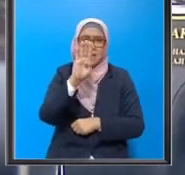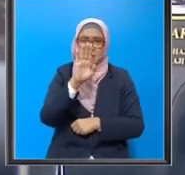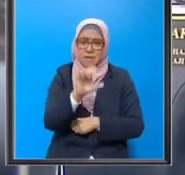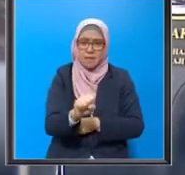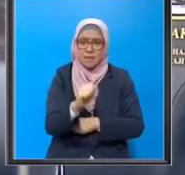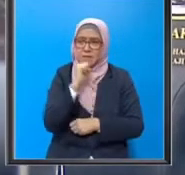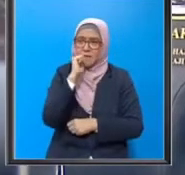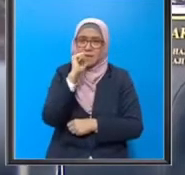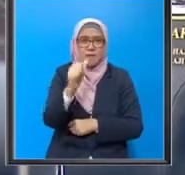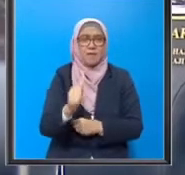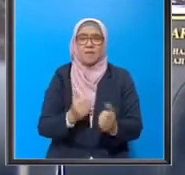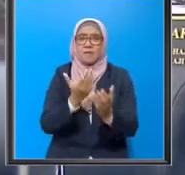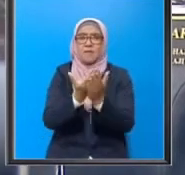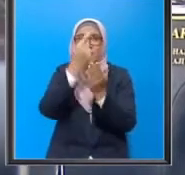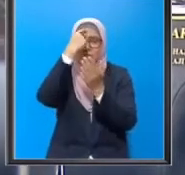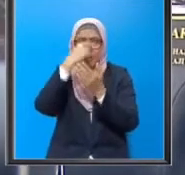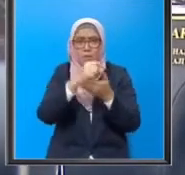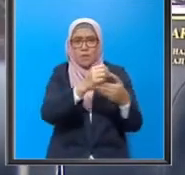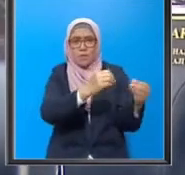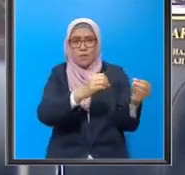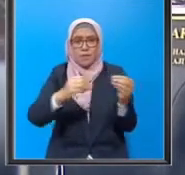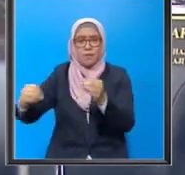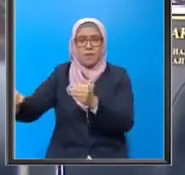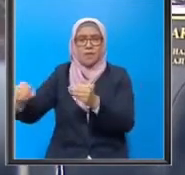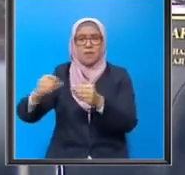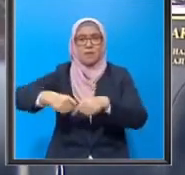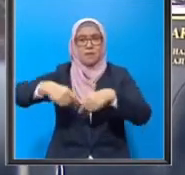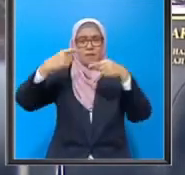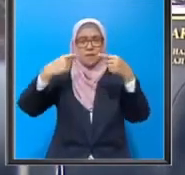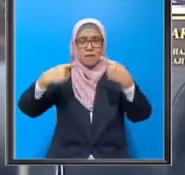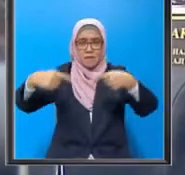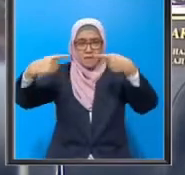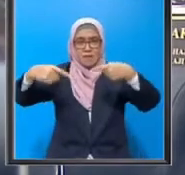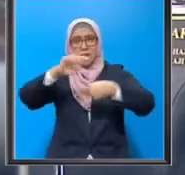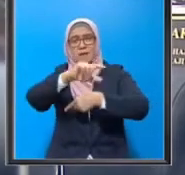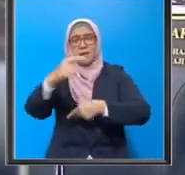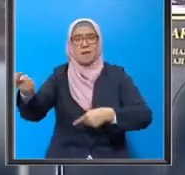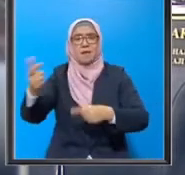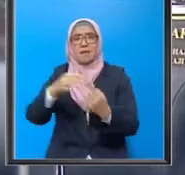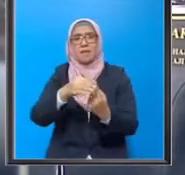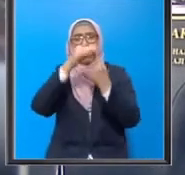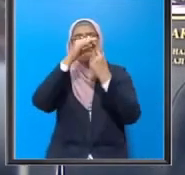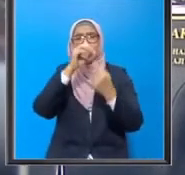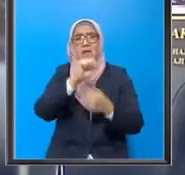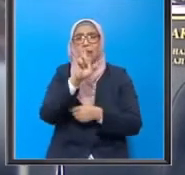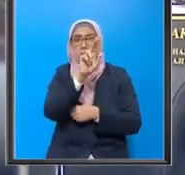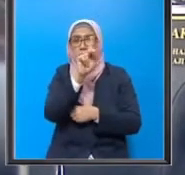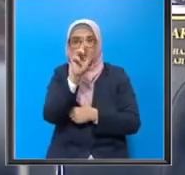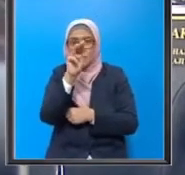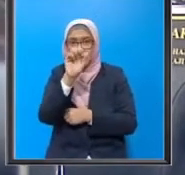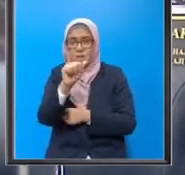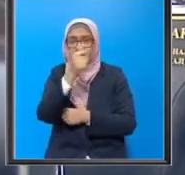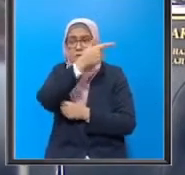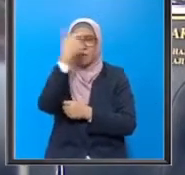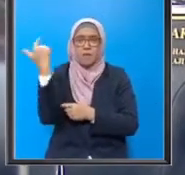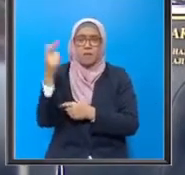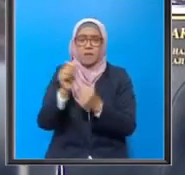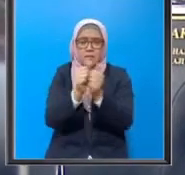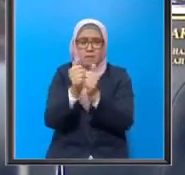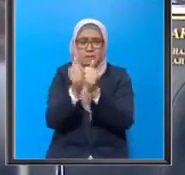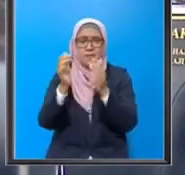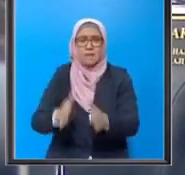bercadang menganjurkan kejohanan kejauhan lain selain Sukma memandangkan eclipse.ini tidak ada kejahatan